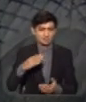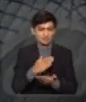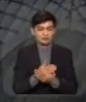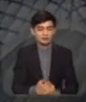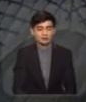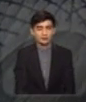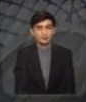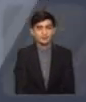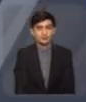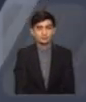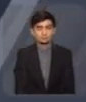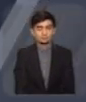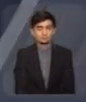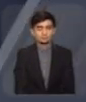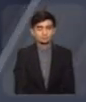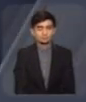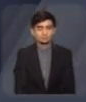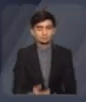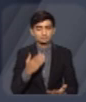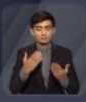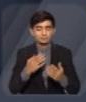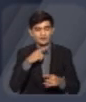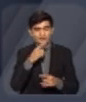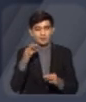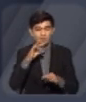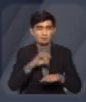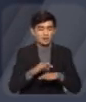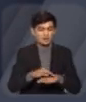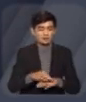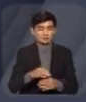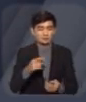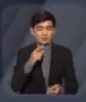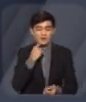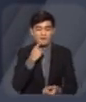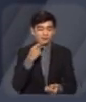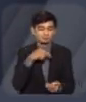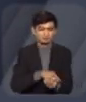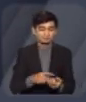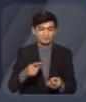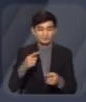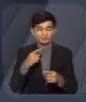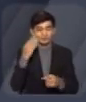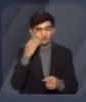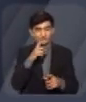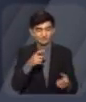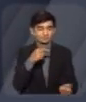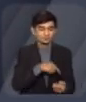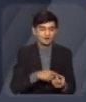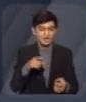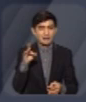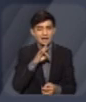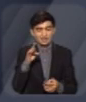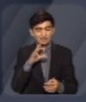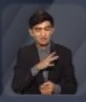жизней. Если уже говорить о других заболеваниях, например, переливание крови, тоже многие не хотят делать из родителей, там, по религиозным и так